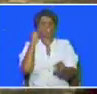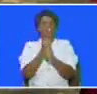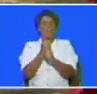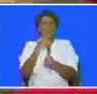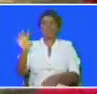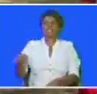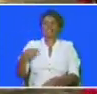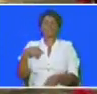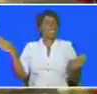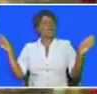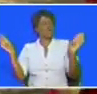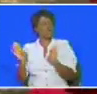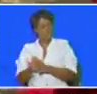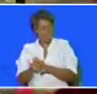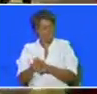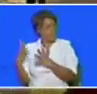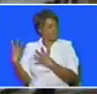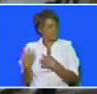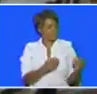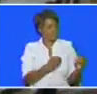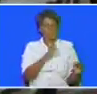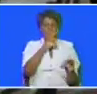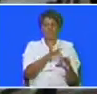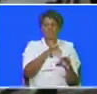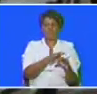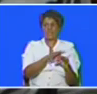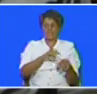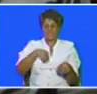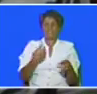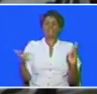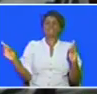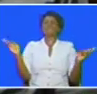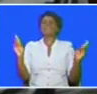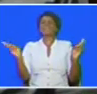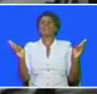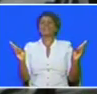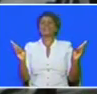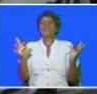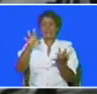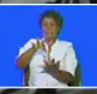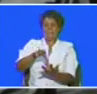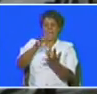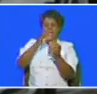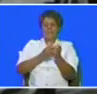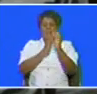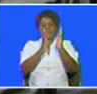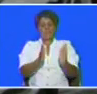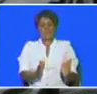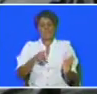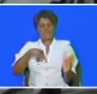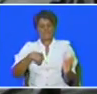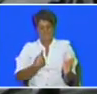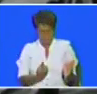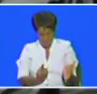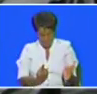matatu. Nitafunga kazi yangu niende nikapige kura. Kama wazingishi tumejiandaa kuchagua wale viongozi ambao sisi